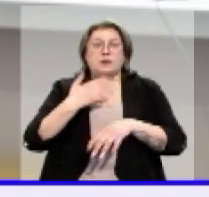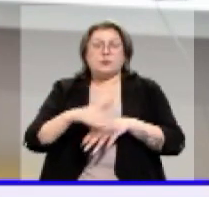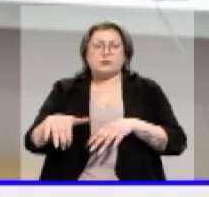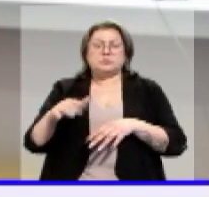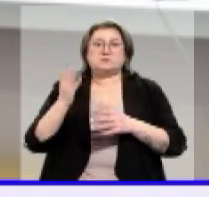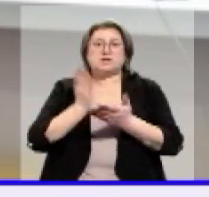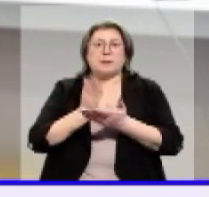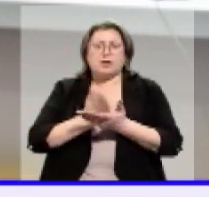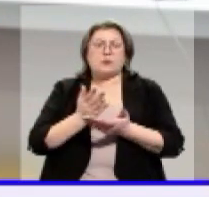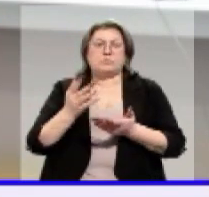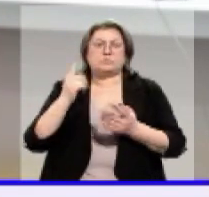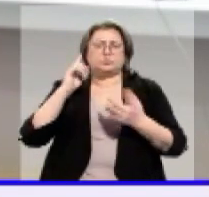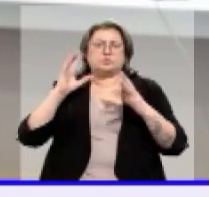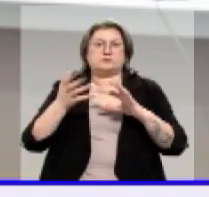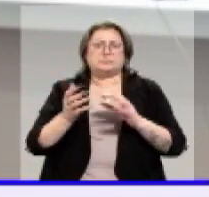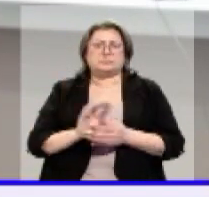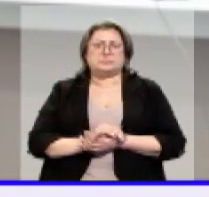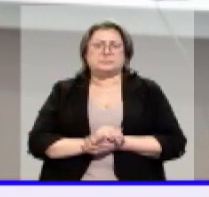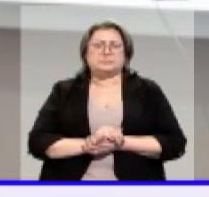улицам с топором, ну, все, в общем, это,